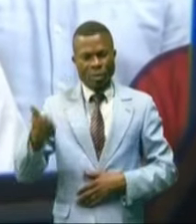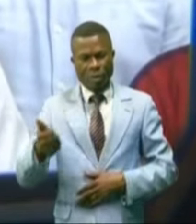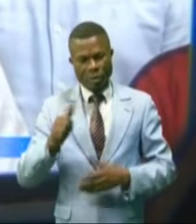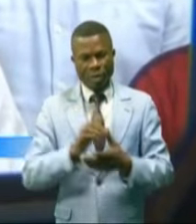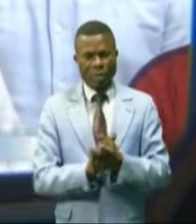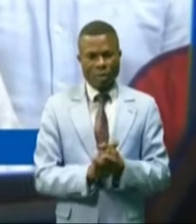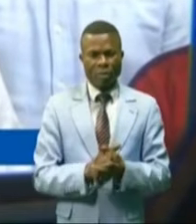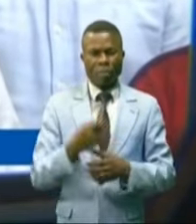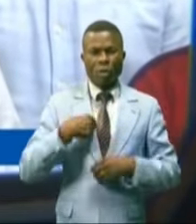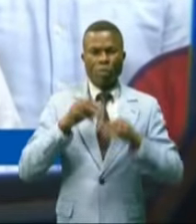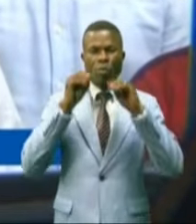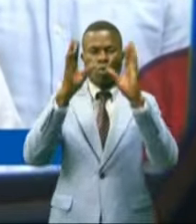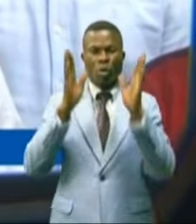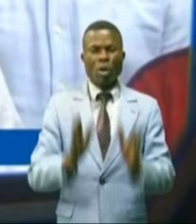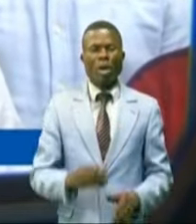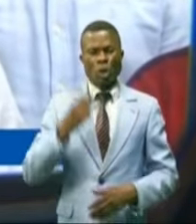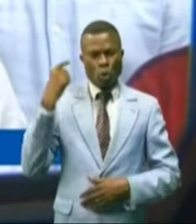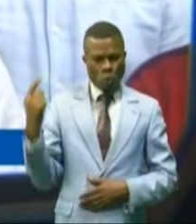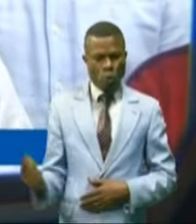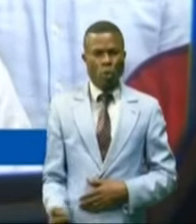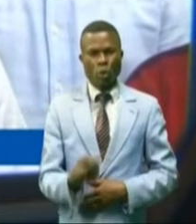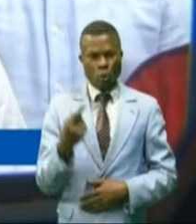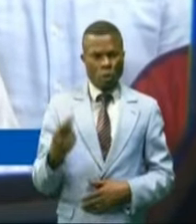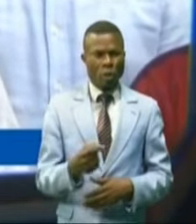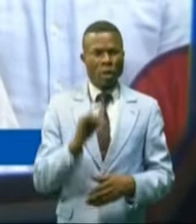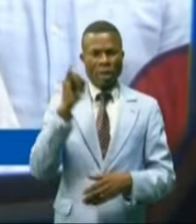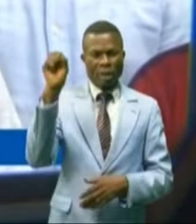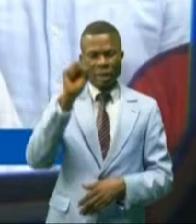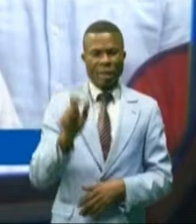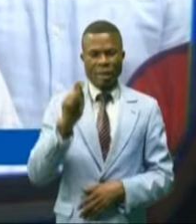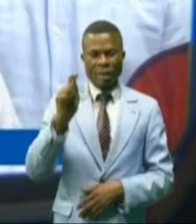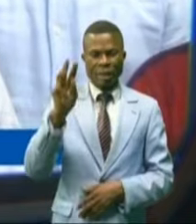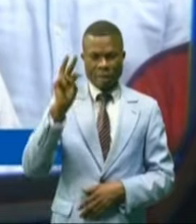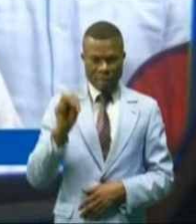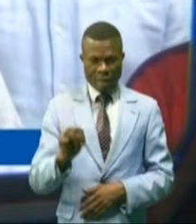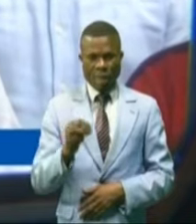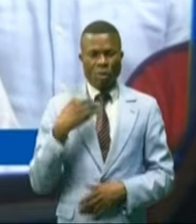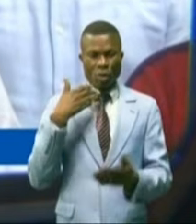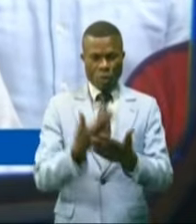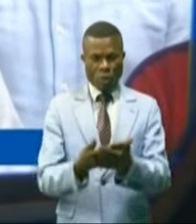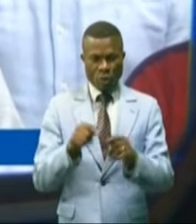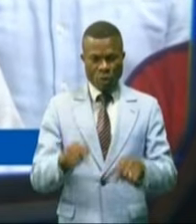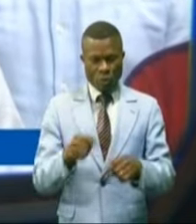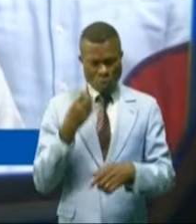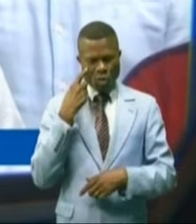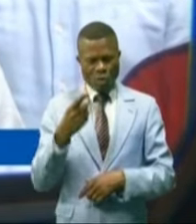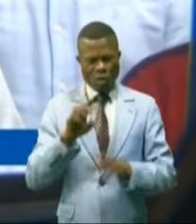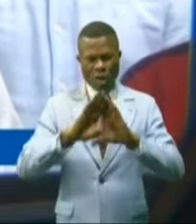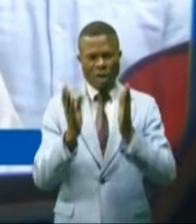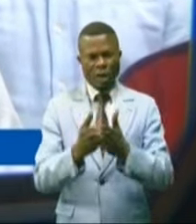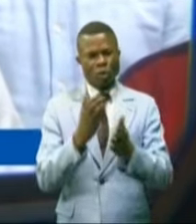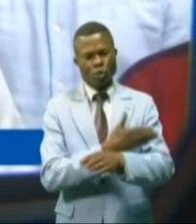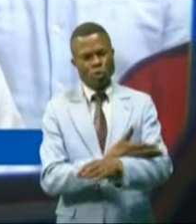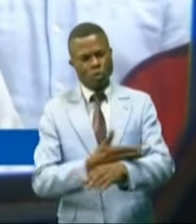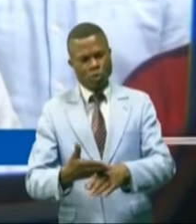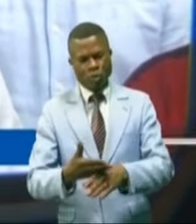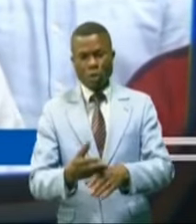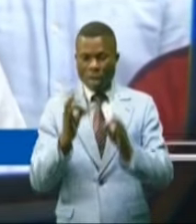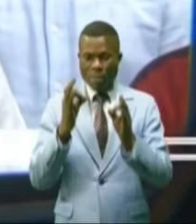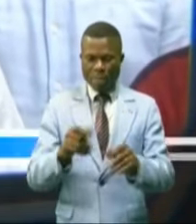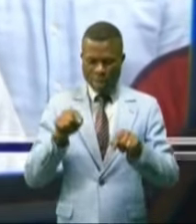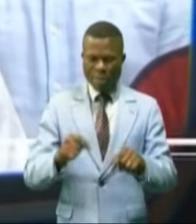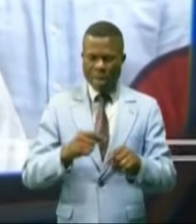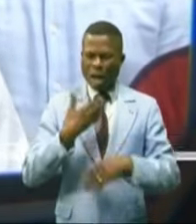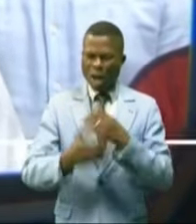temps enseignant permanent à l'ISTEM Kisangani. Quand nous sommes arrivés, nous nous sommes dit que nous allons transformer